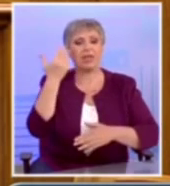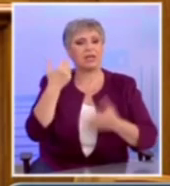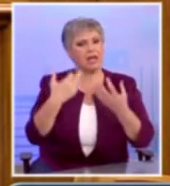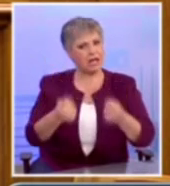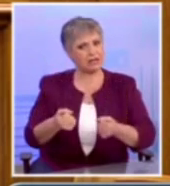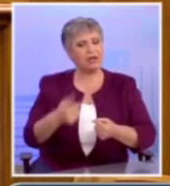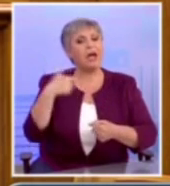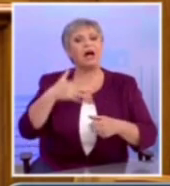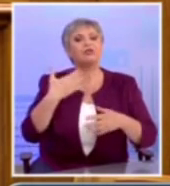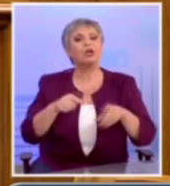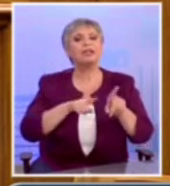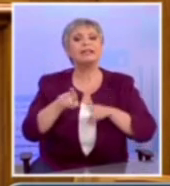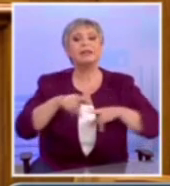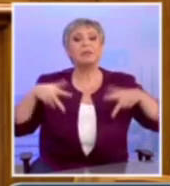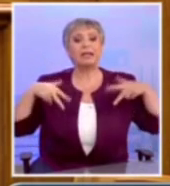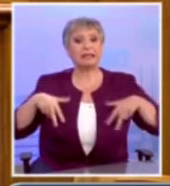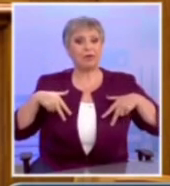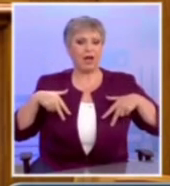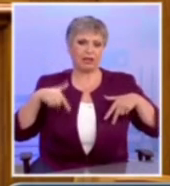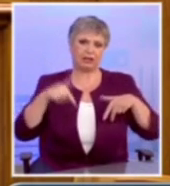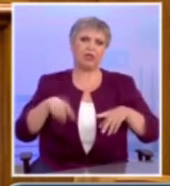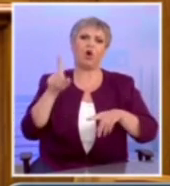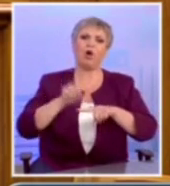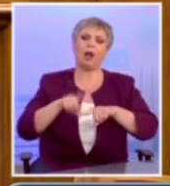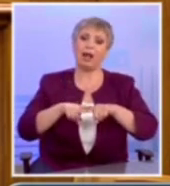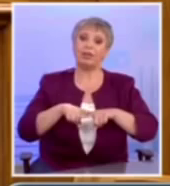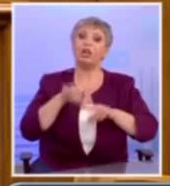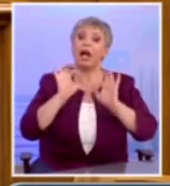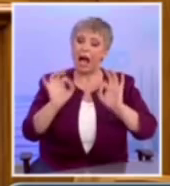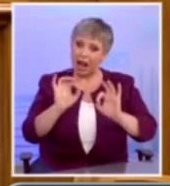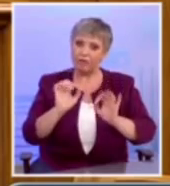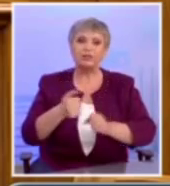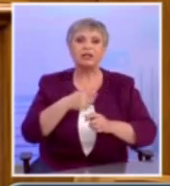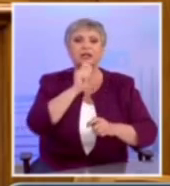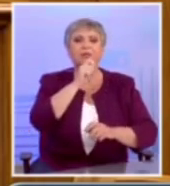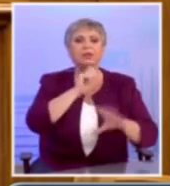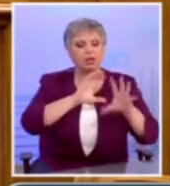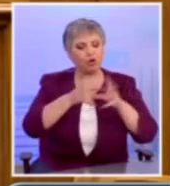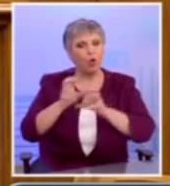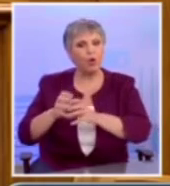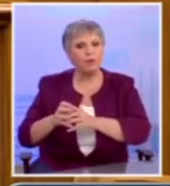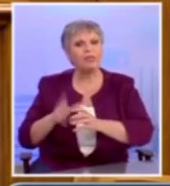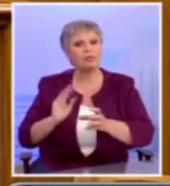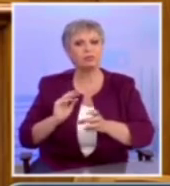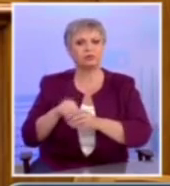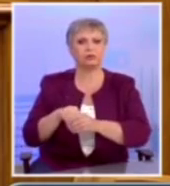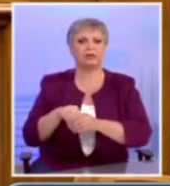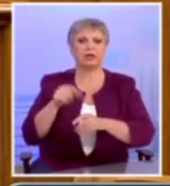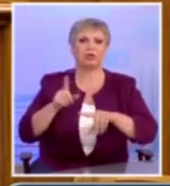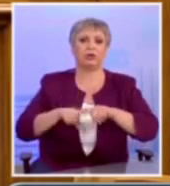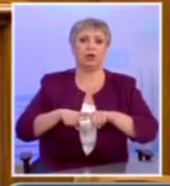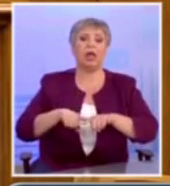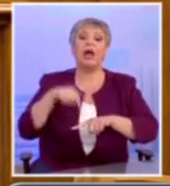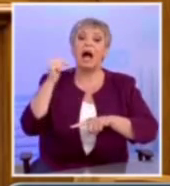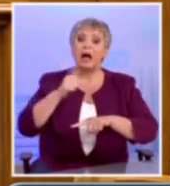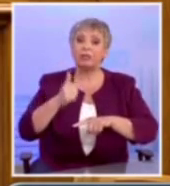χώρας, αλλά εξίσου το σύνολο των πολιτικών δυνάμεων που στηρίζουν το ευρωπαϊκό προσανατολισμό μας και την παραμονή της χώρας της Ευρωζώνης.